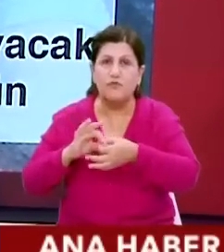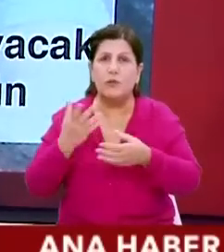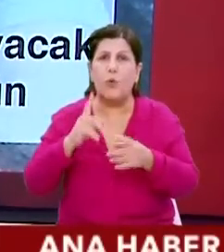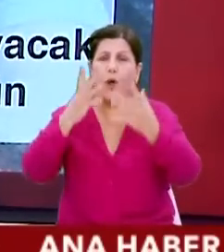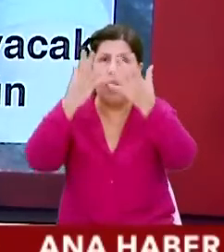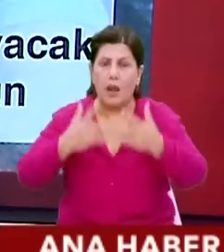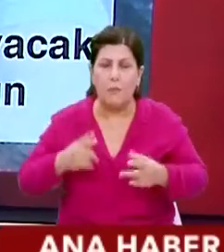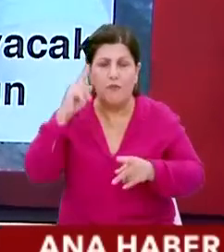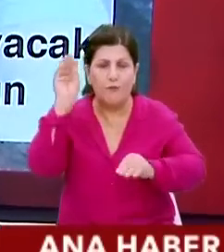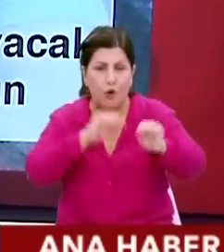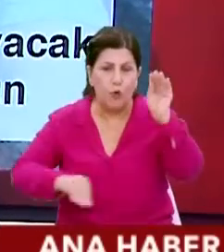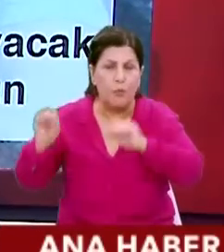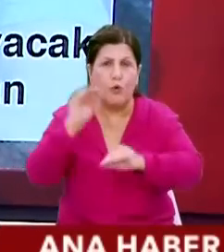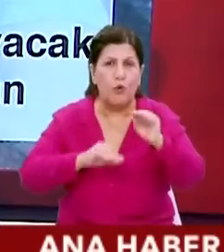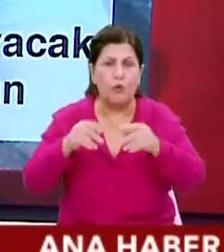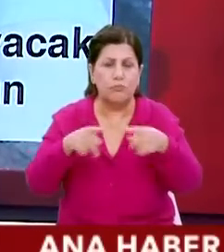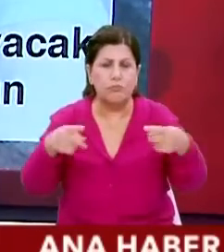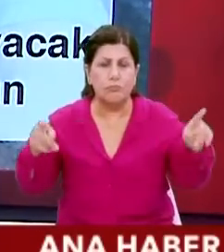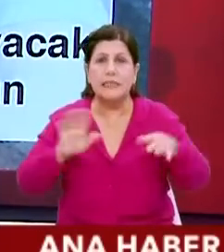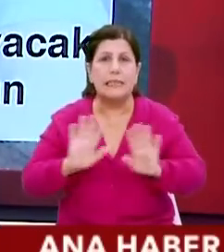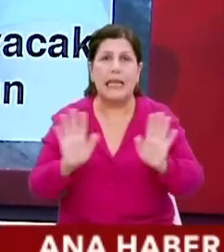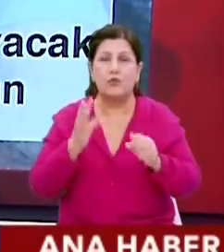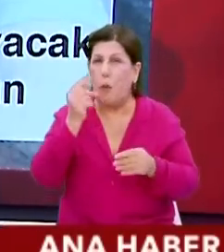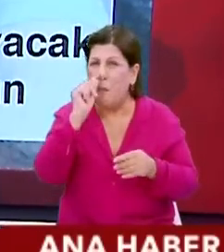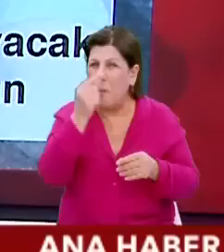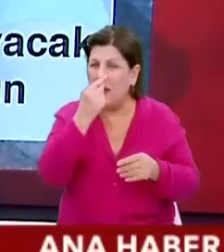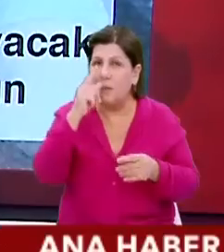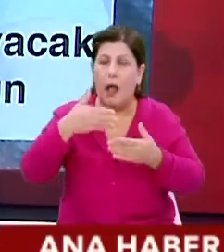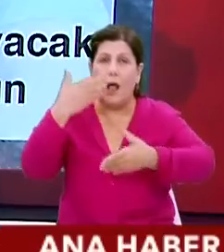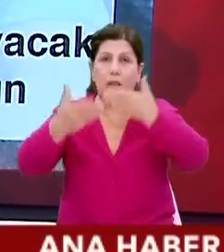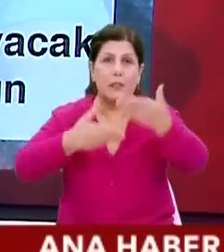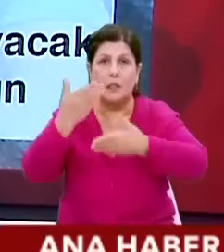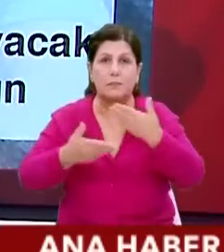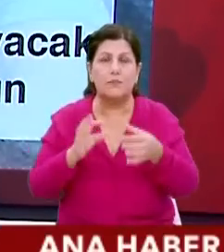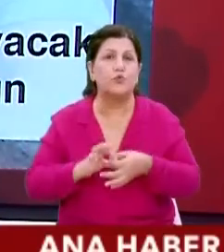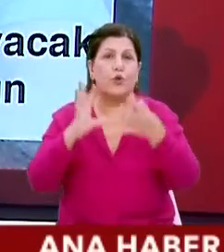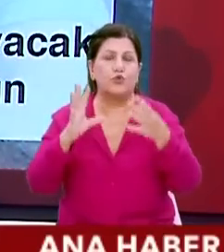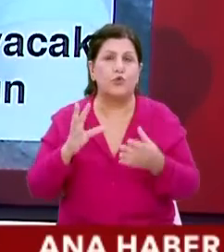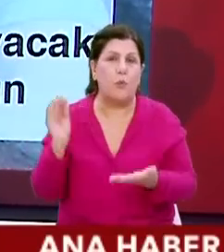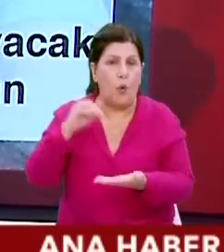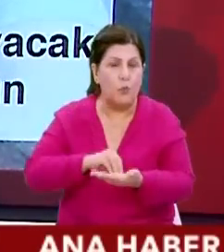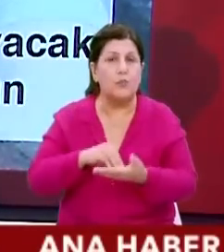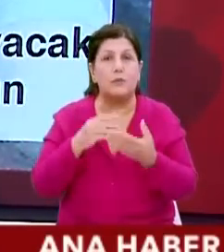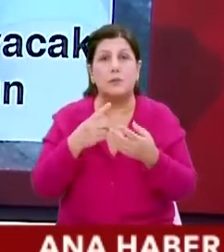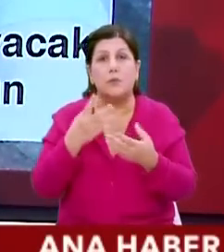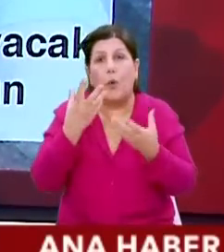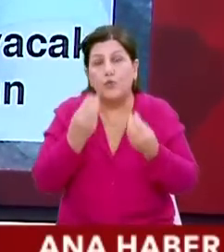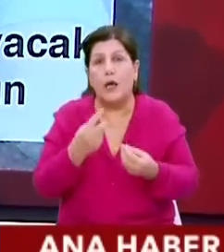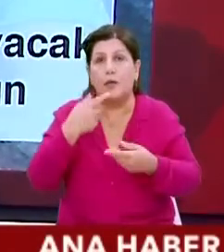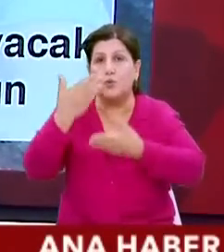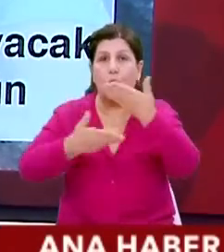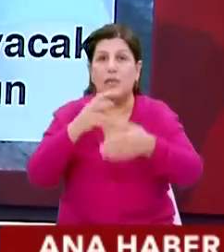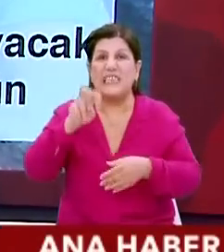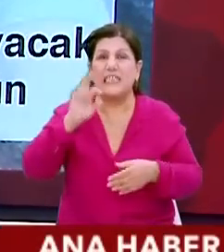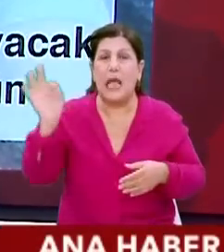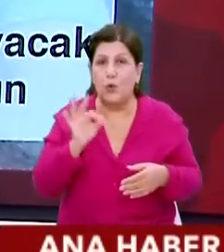rakamlar formüller şunlar bunlar değil çok basit bir anlatımla çözüm ortaya konacak deniyor 8